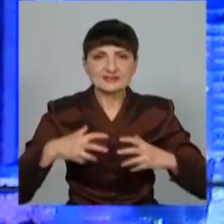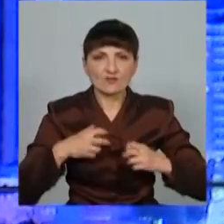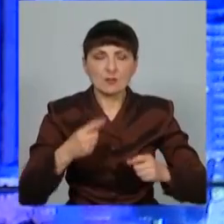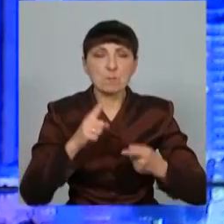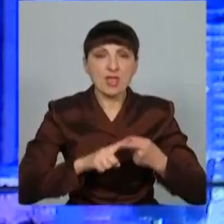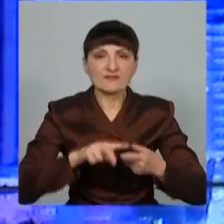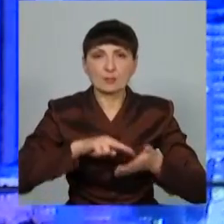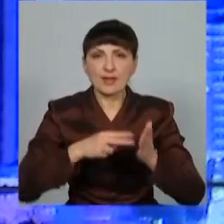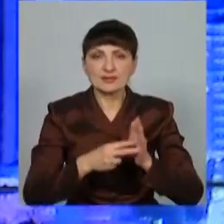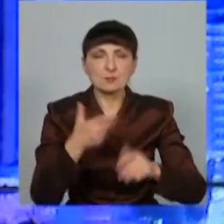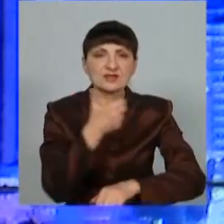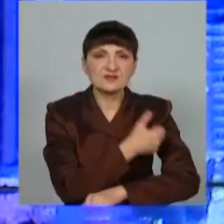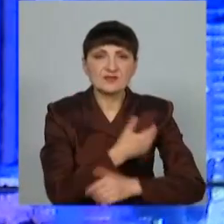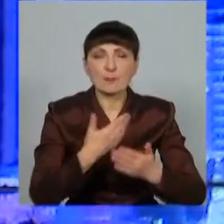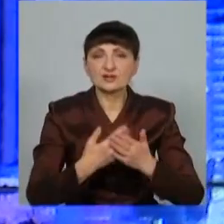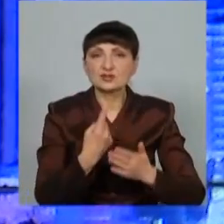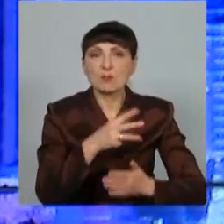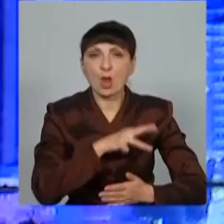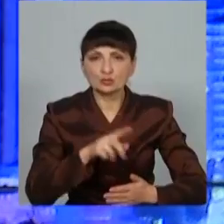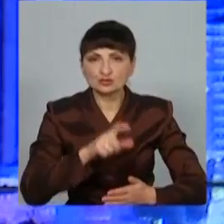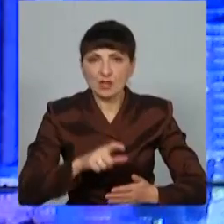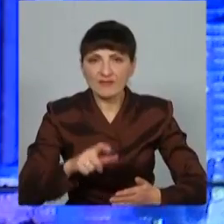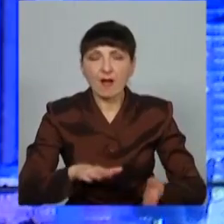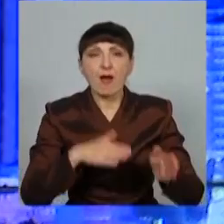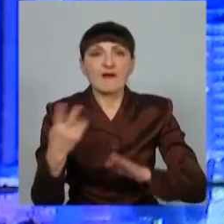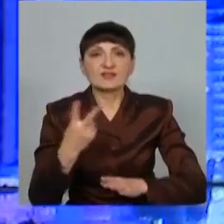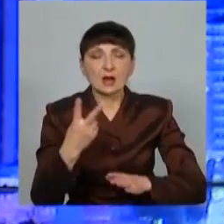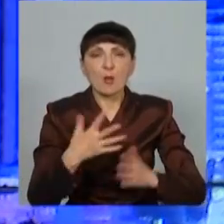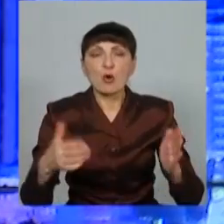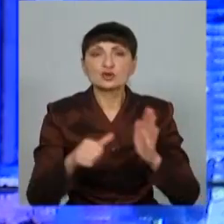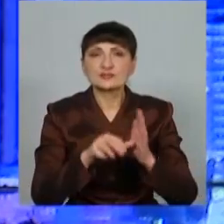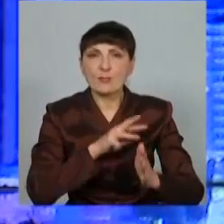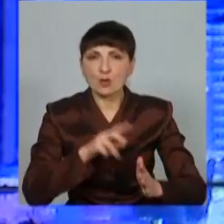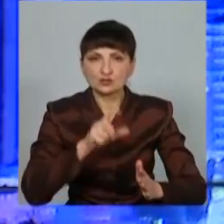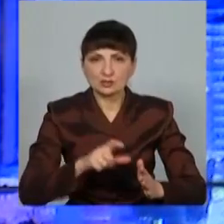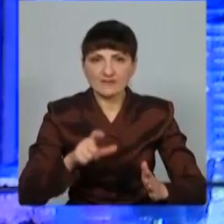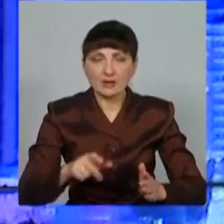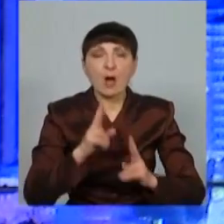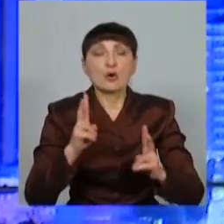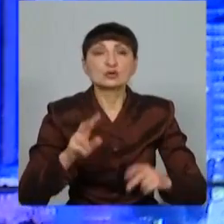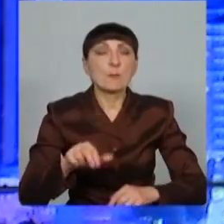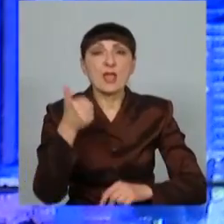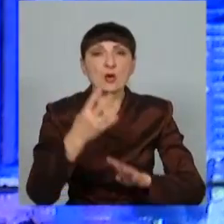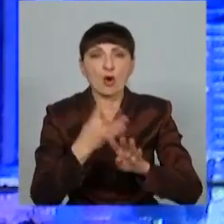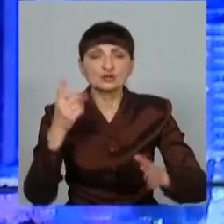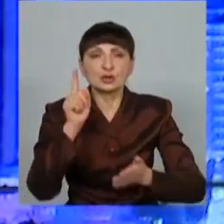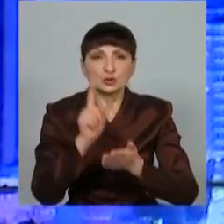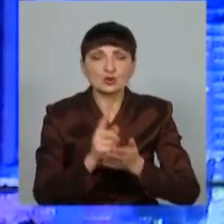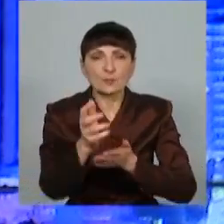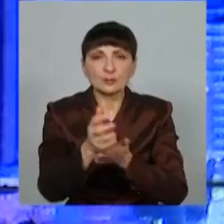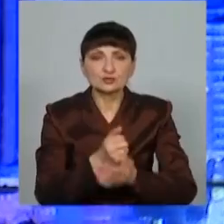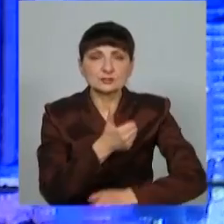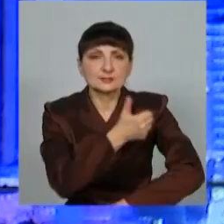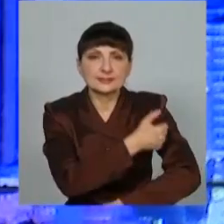первом планируется привить почти миллион, на втором больше 6 миллионов человек. О том, кто в первую очередь должен будет